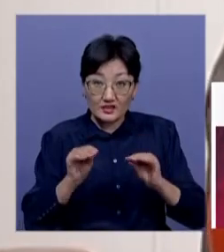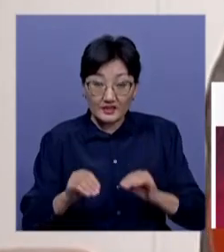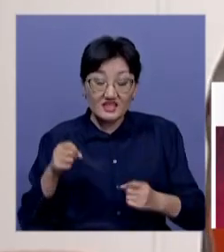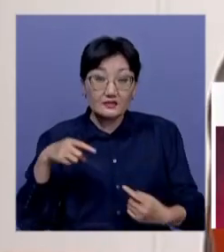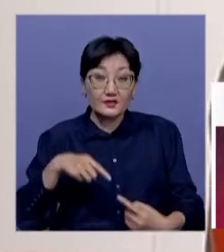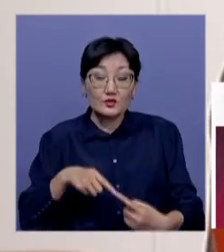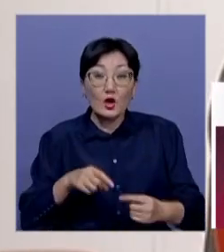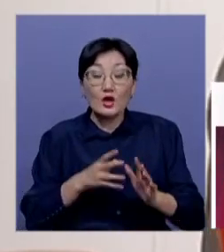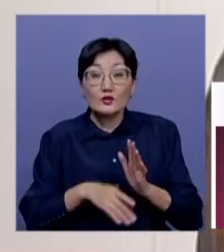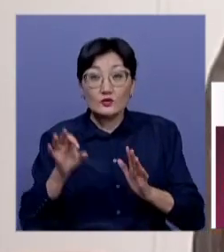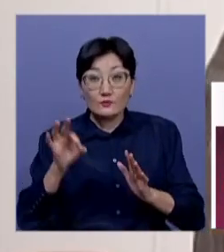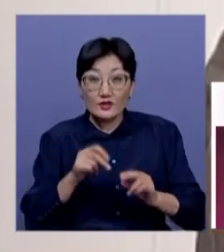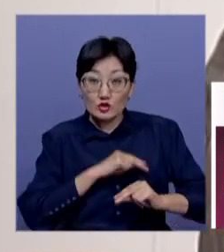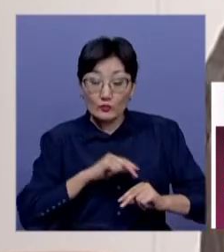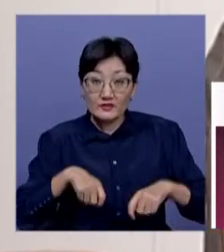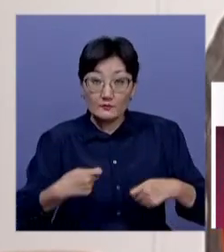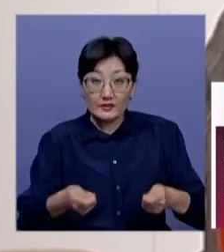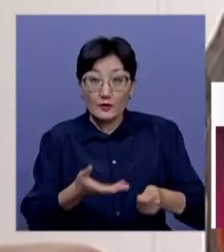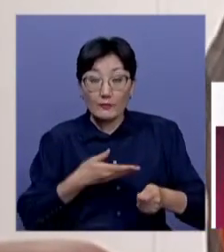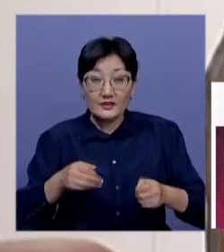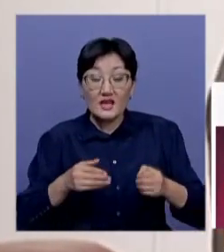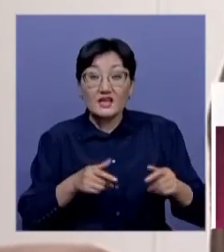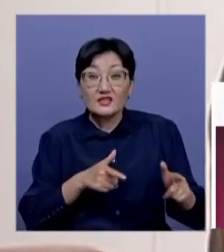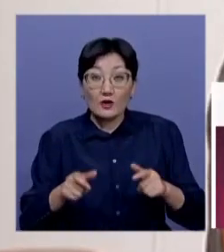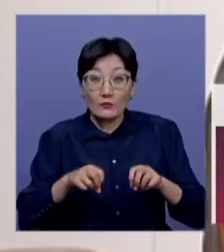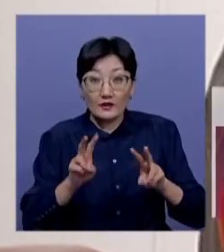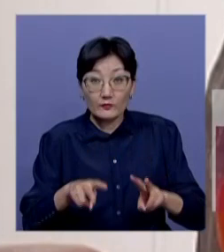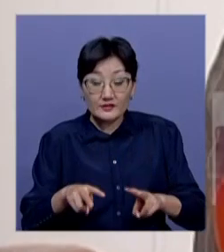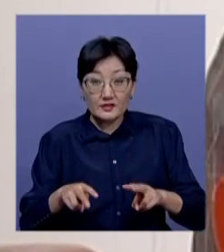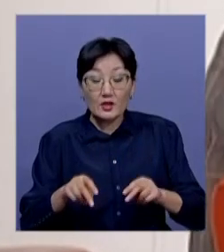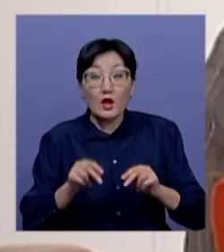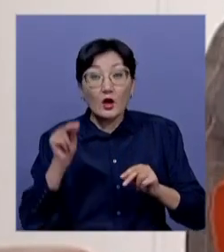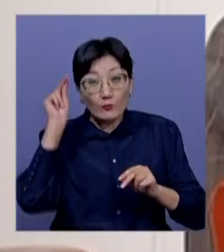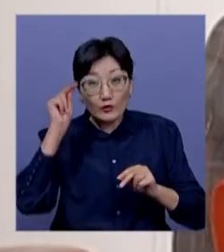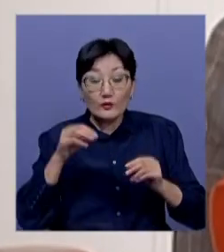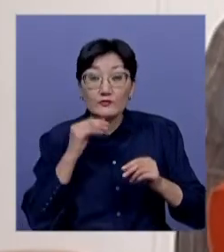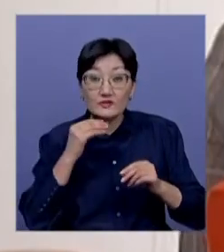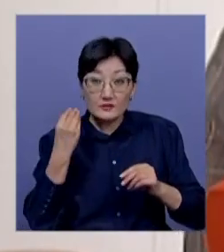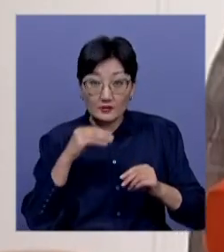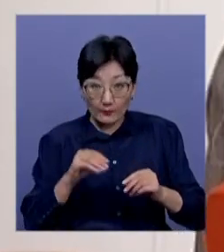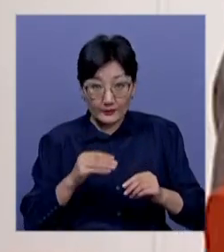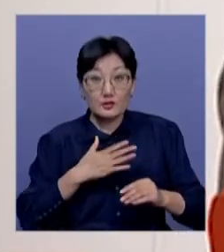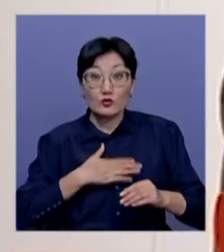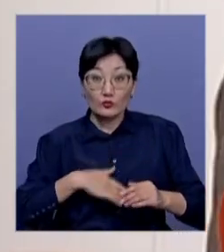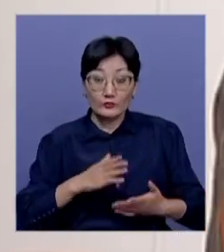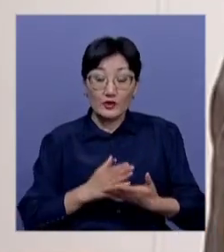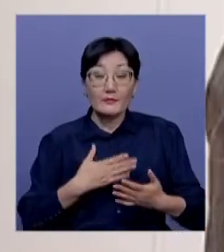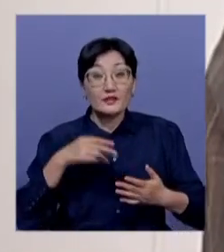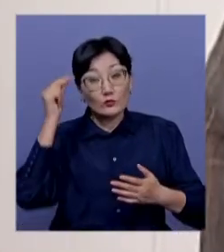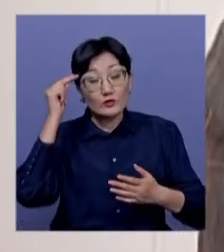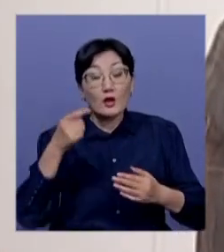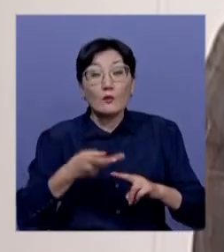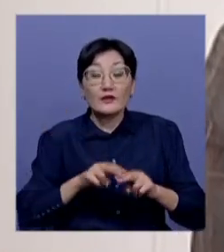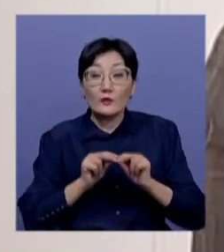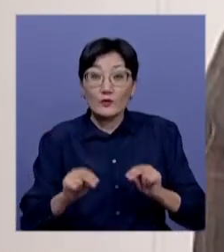статистикасына сәйкес 90% жұмыс берушілер біздің даярлайтын мамандардың білім сапасына көңілдері толатынын көрсеткен. Менің ойымша біздің